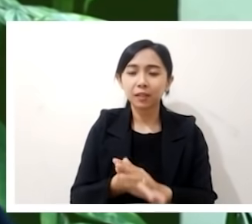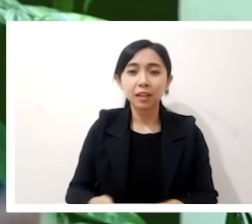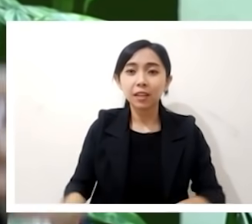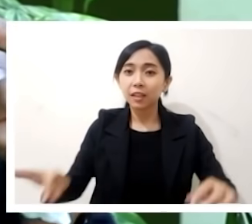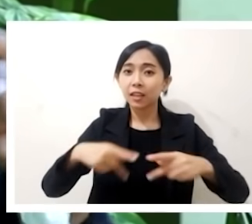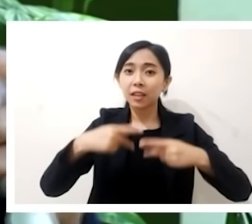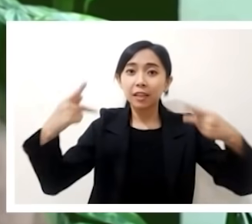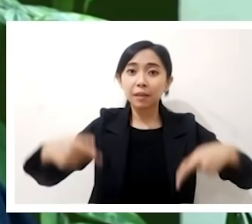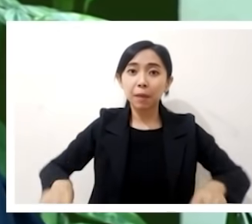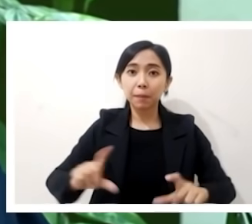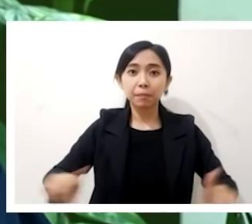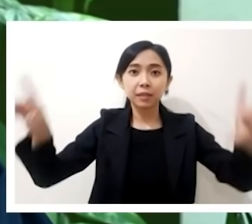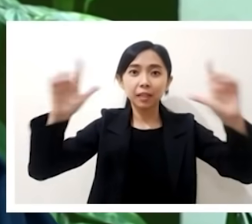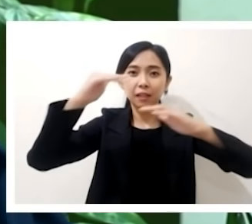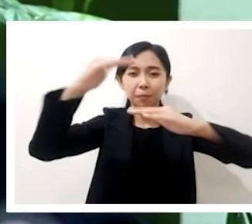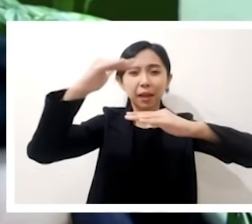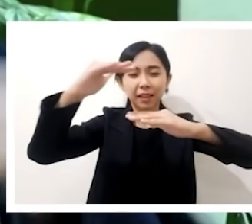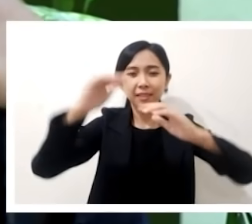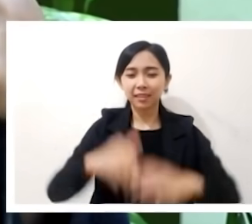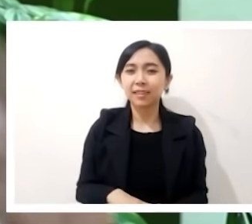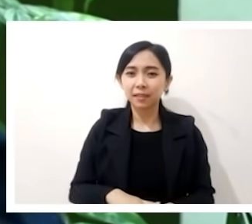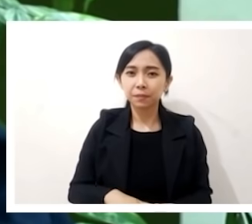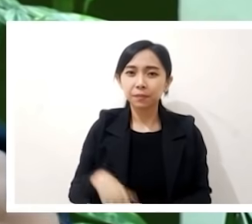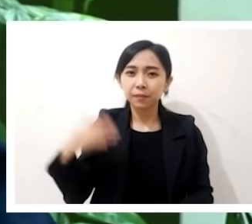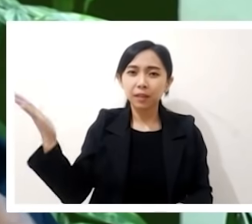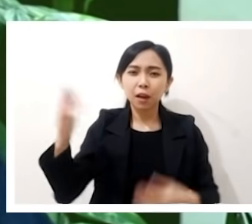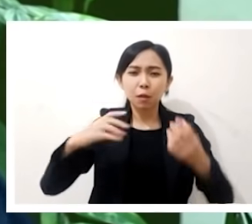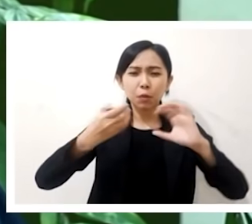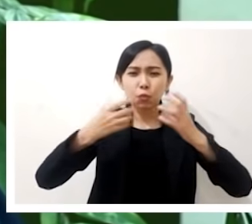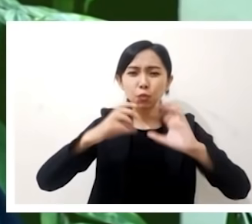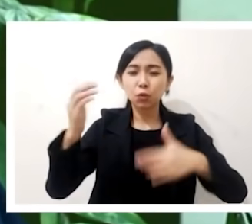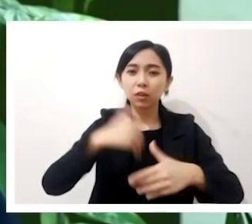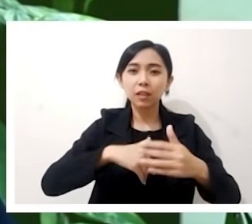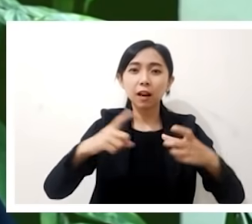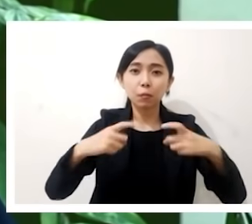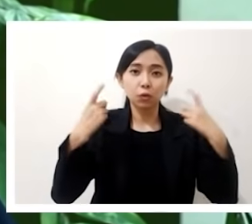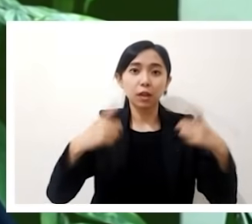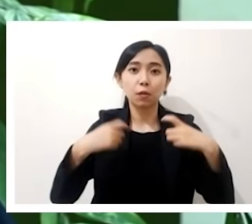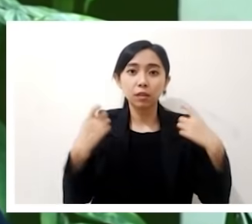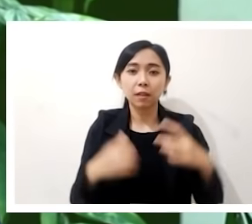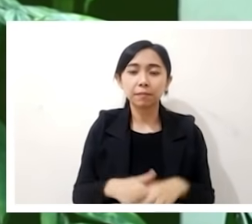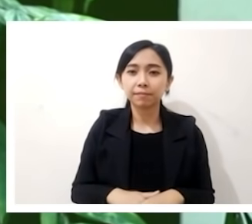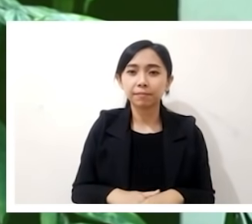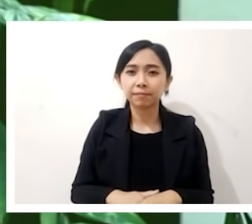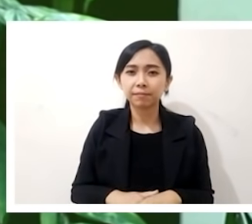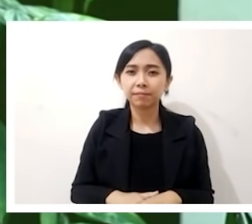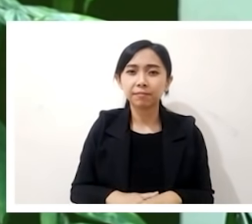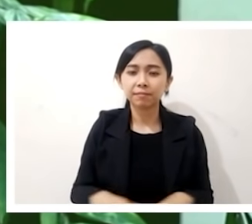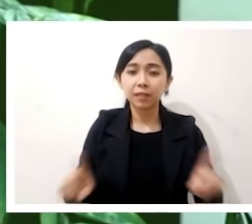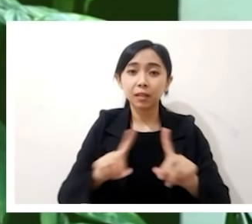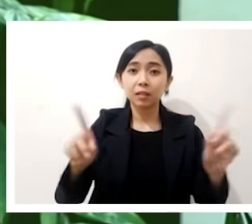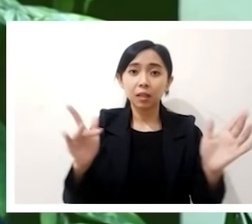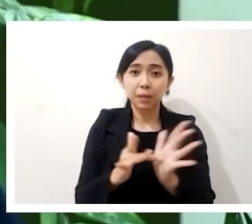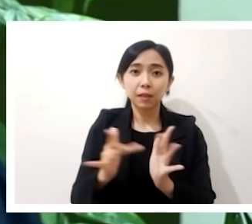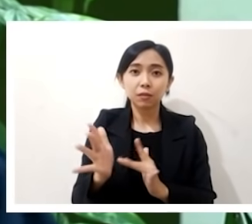besar memiliki keterbatasan. Sebab dia bergumul dengan dosa-dosanya sendiri. Sedangkan tentang